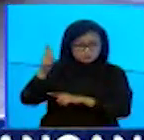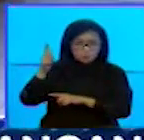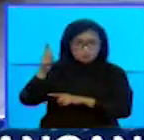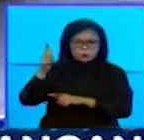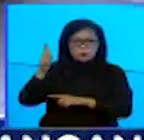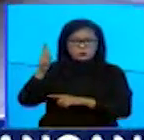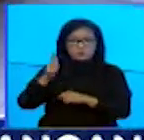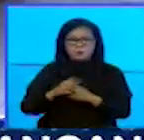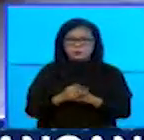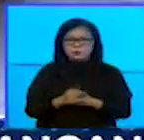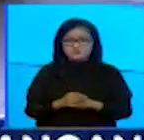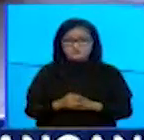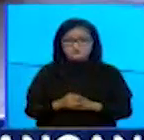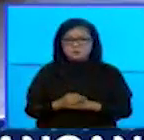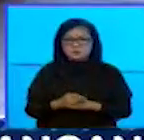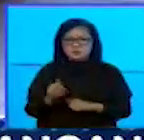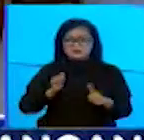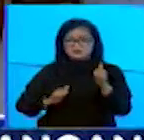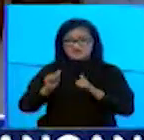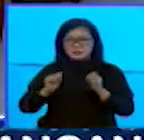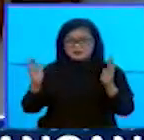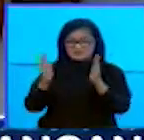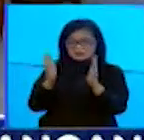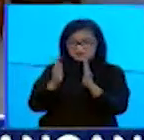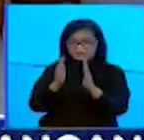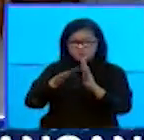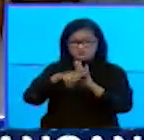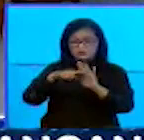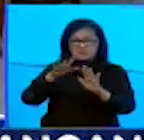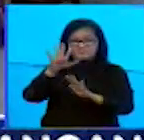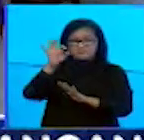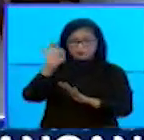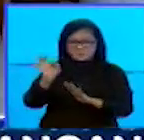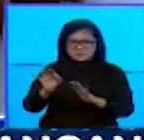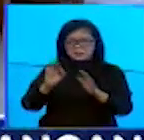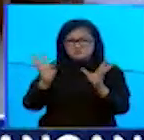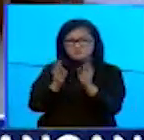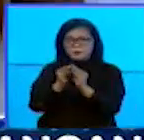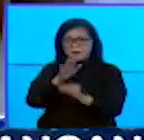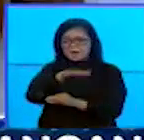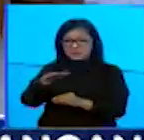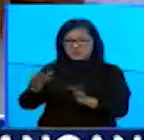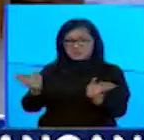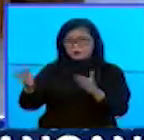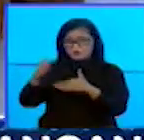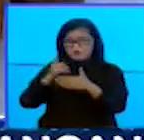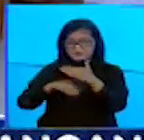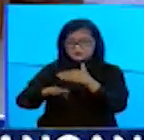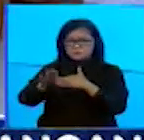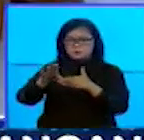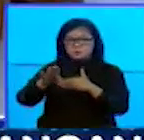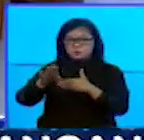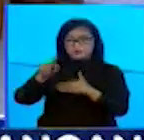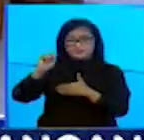diselenggarakan pemerintah muka dengan pengurangan sebesar 50% dari kapasitas normal yang artinya apabila besok hari siswa